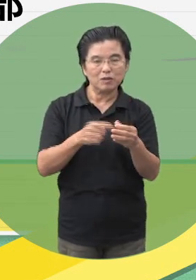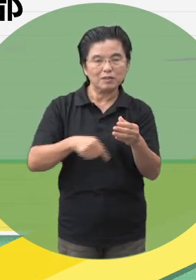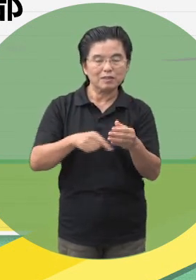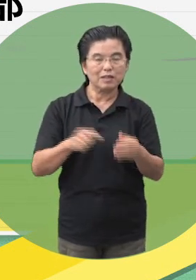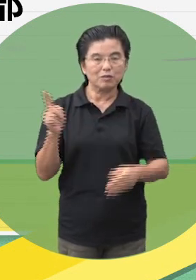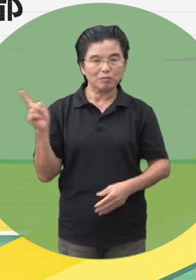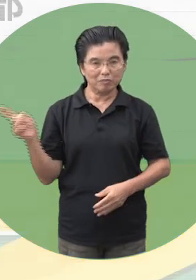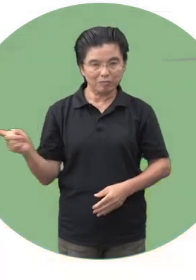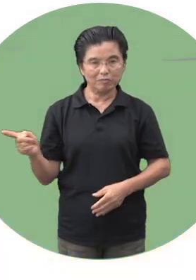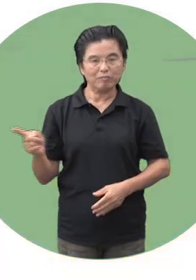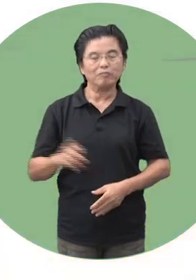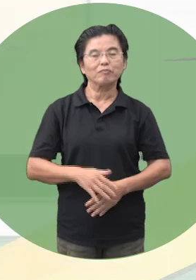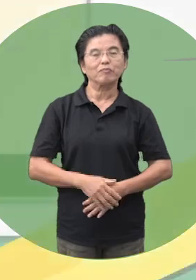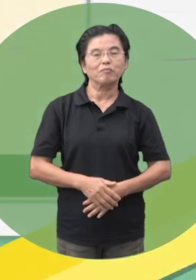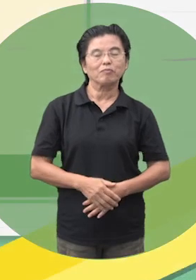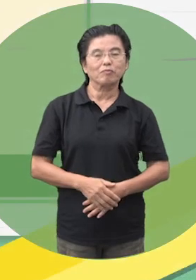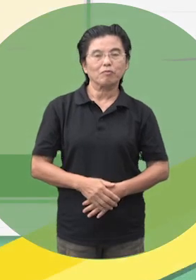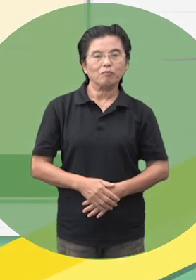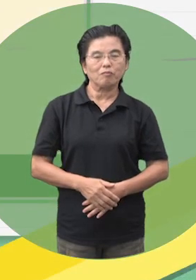で。